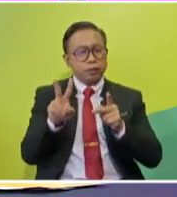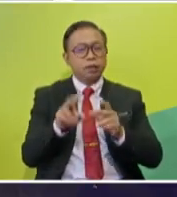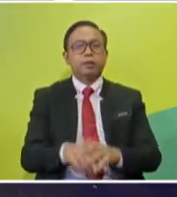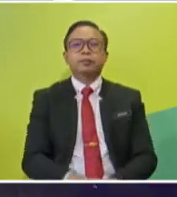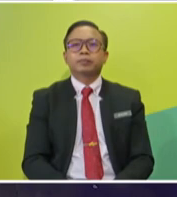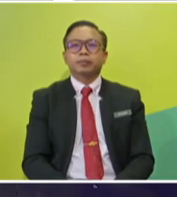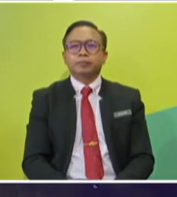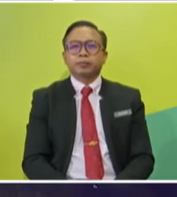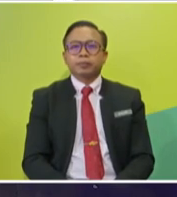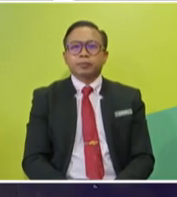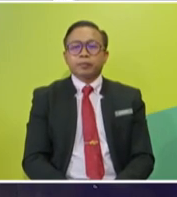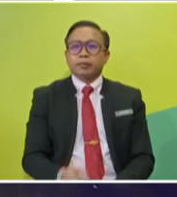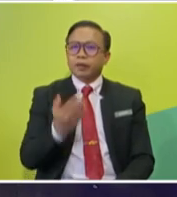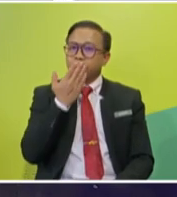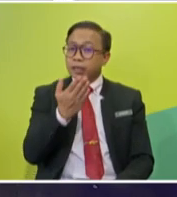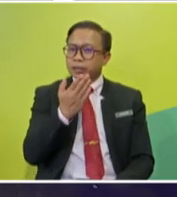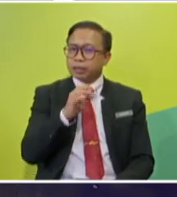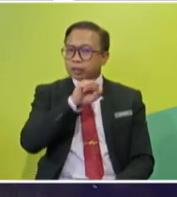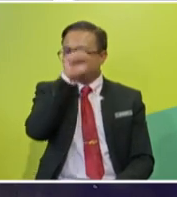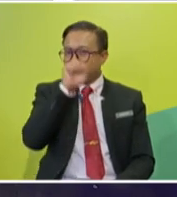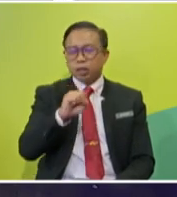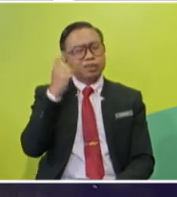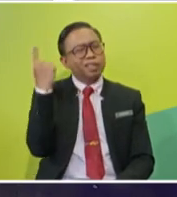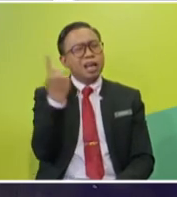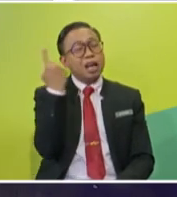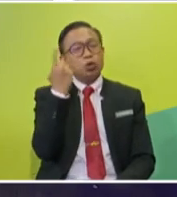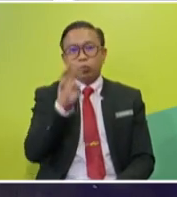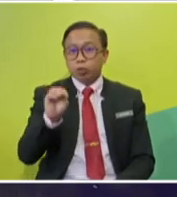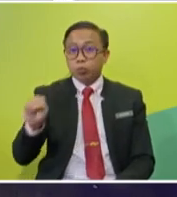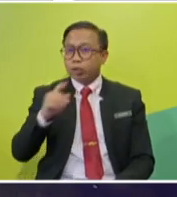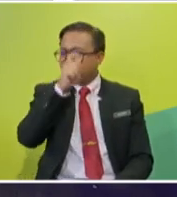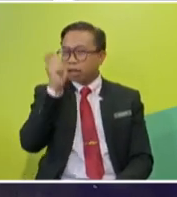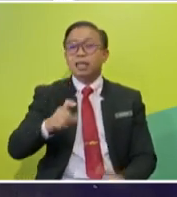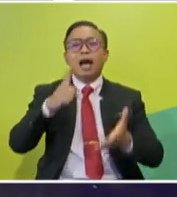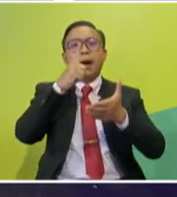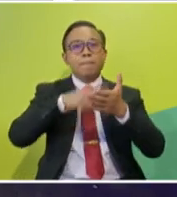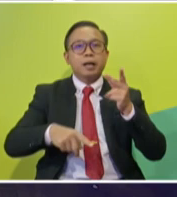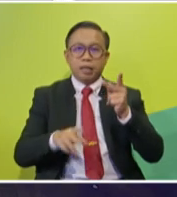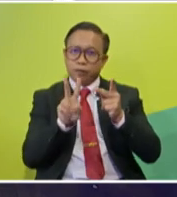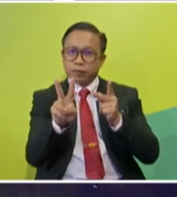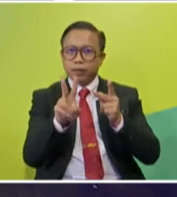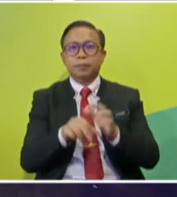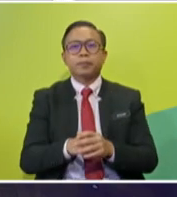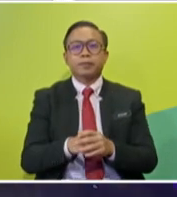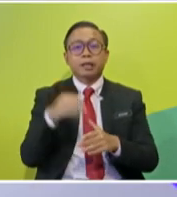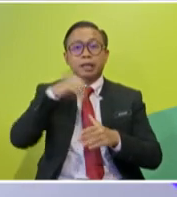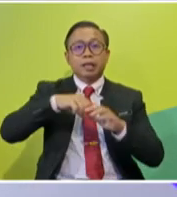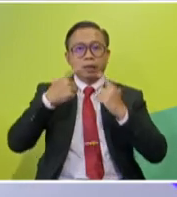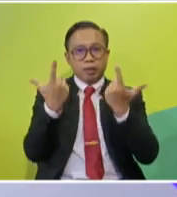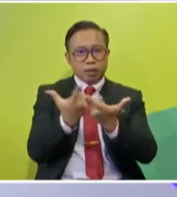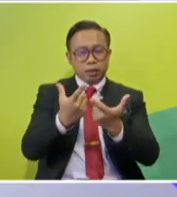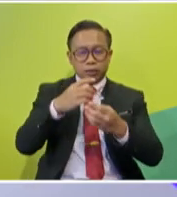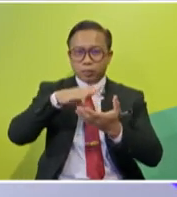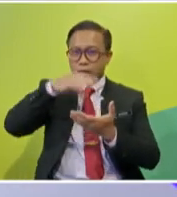Oke terima kasih karena Soalnya ini memang kerap ditanya dalam kelas cuma butuh Kevin ah dalam kelas kita belajar tentang